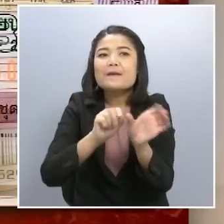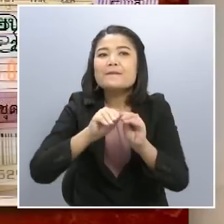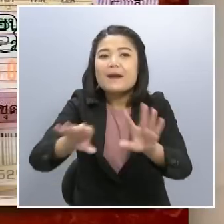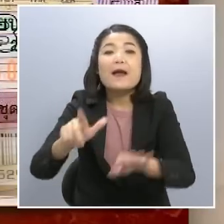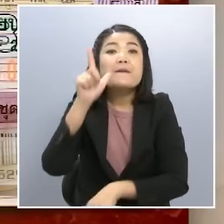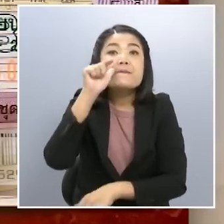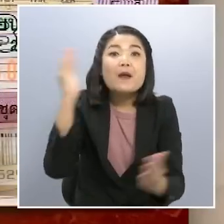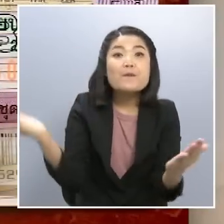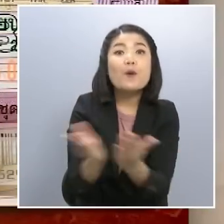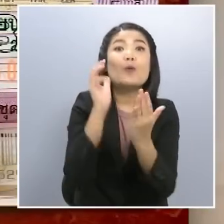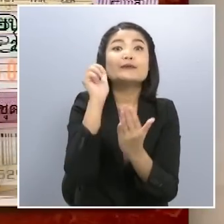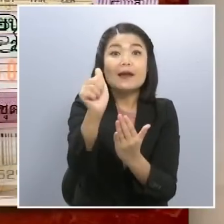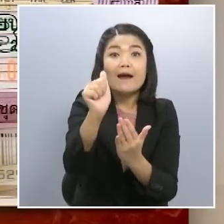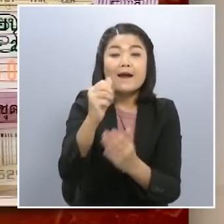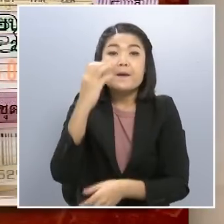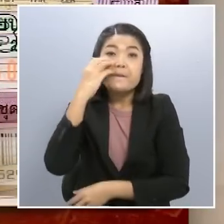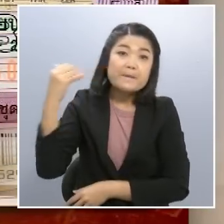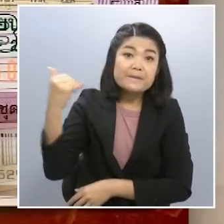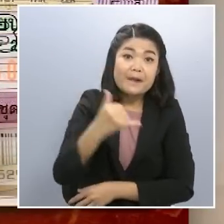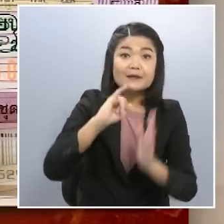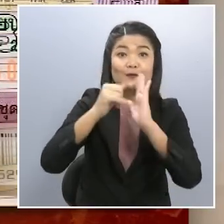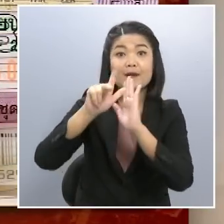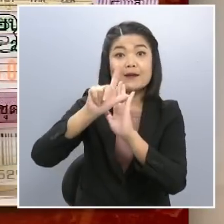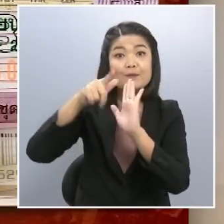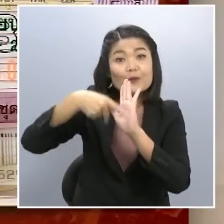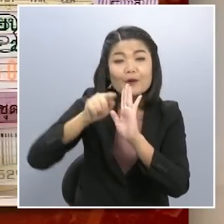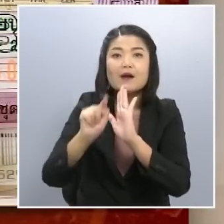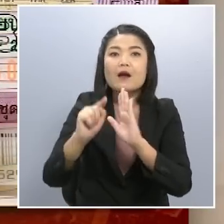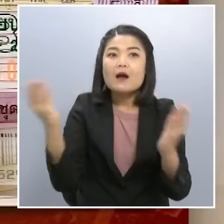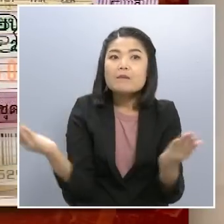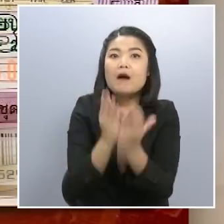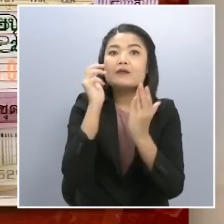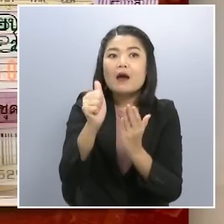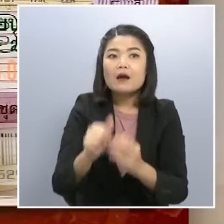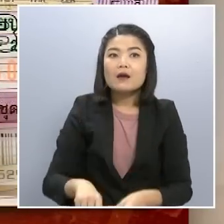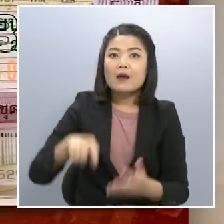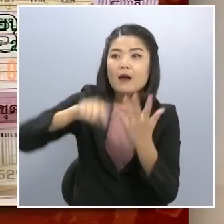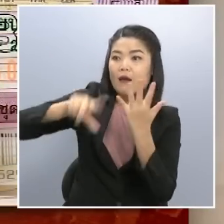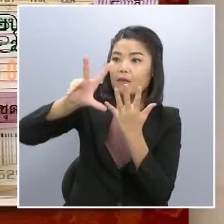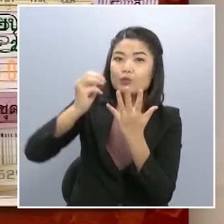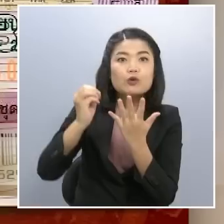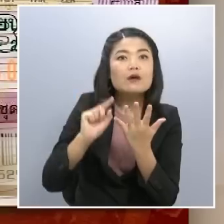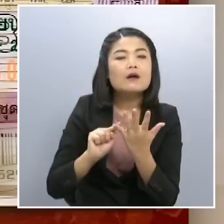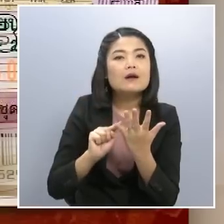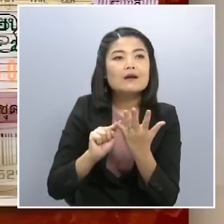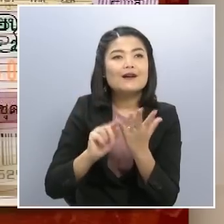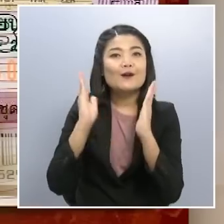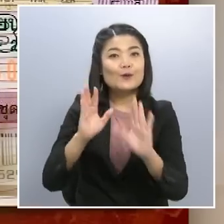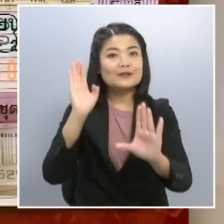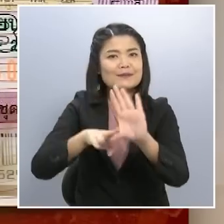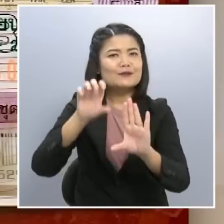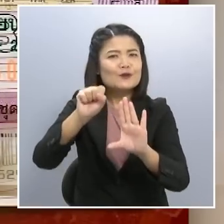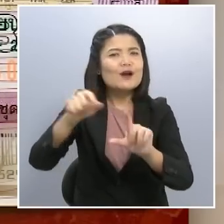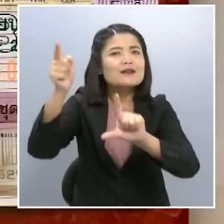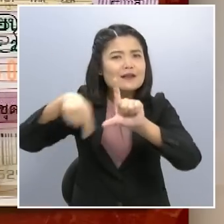พิธามาลำพูน นั่นถูกที่ลำพูนเลยเหรอ ใช่เขาบอกคน ถูกสามสวนไปรวมกันอยู่ที่นั่นหรือยังไง ขนาดผู้สมัครสสลำพูนพรรคก้าว